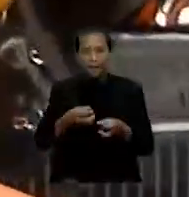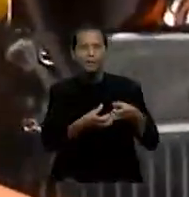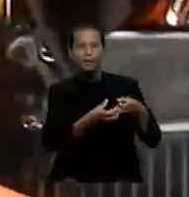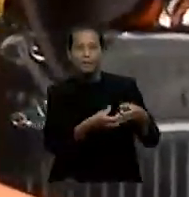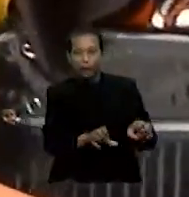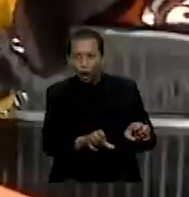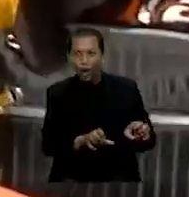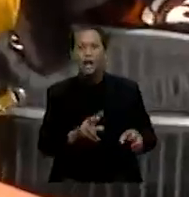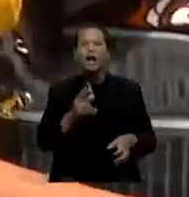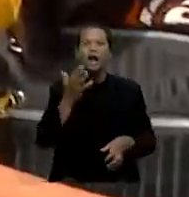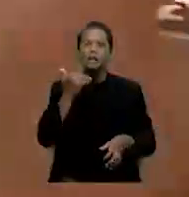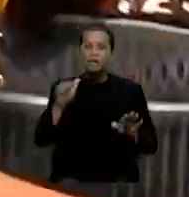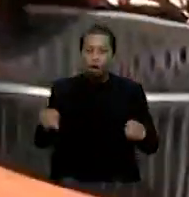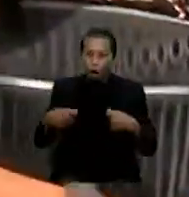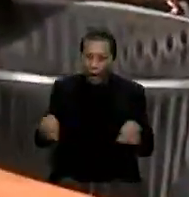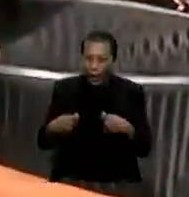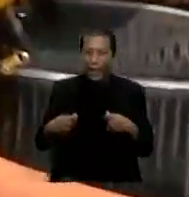nasi goreng.